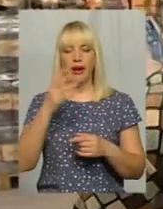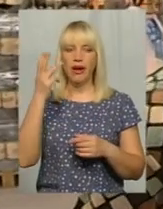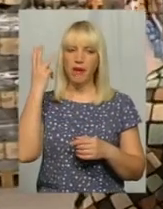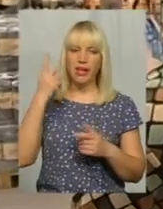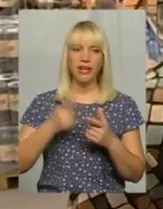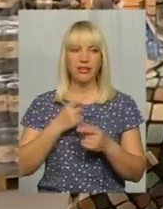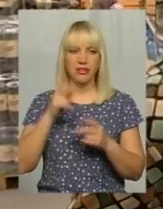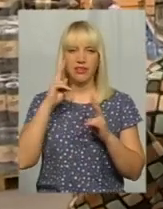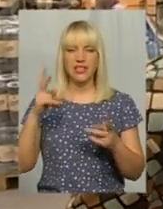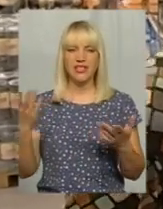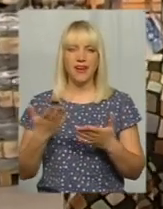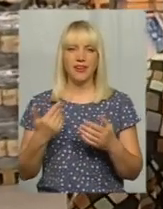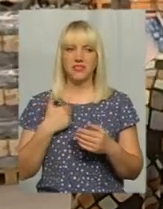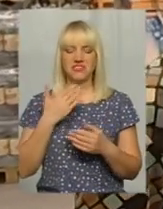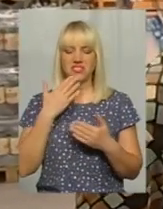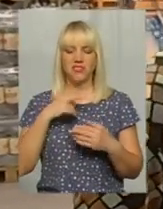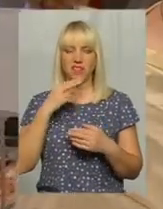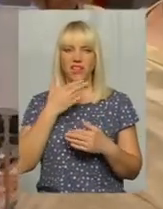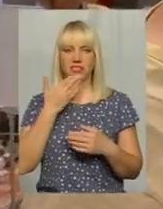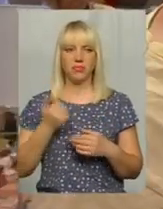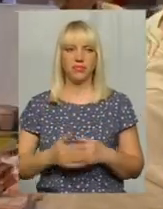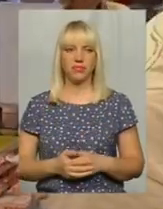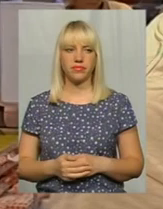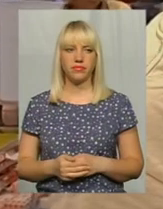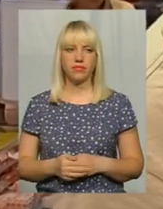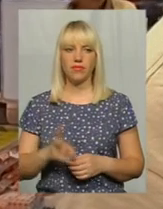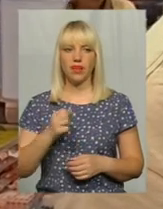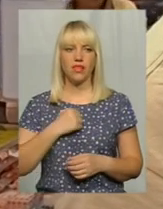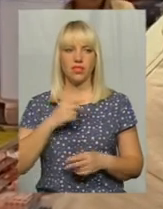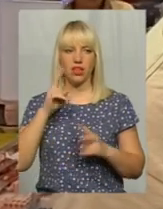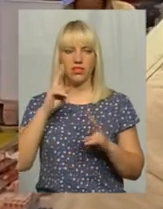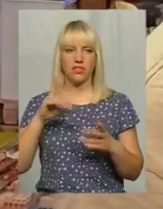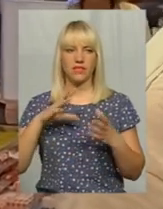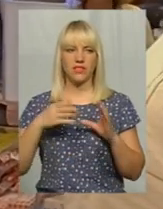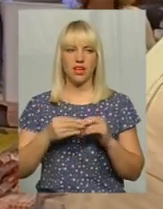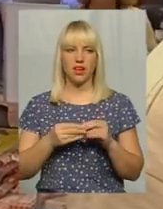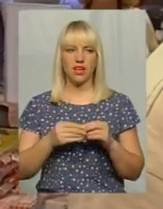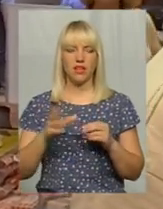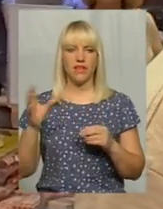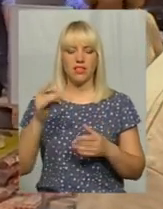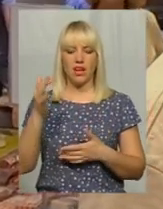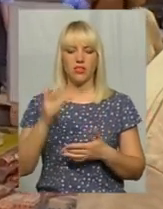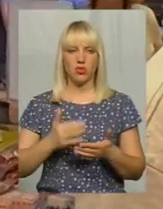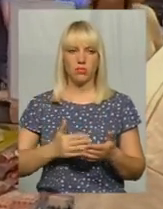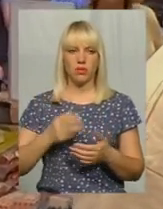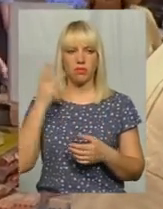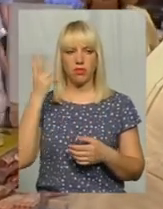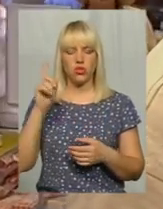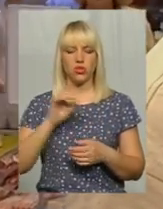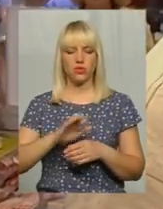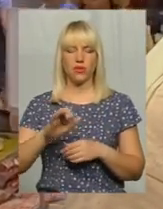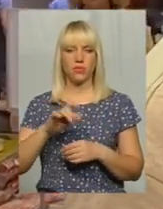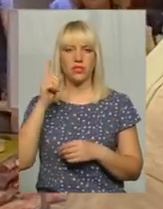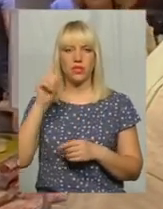А я не знаю деякі, я не звертаю уваги. Ну, ми, на жаль, не знаємо взагалі весь асортимент товарів, що Хмельницького виробляється. Але то, що